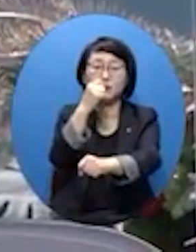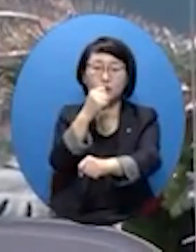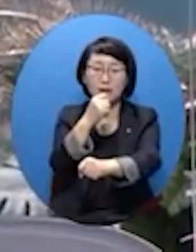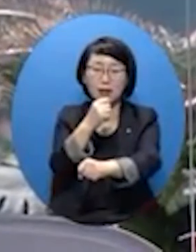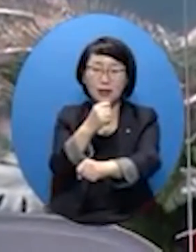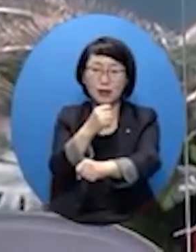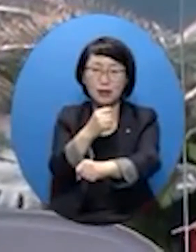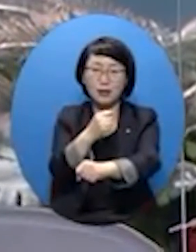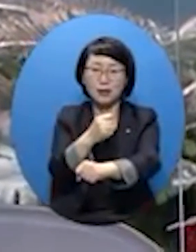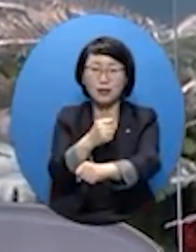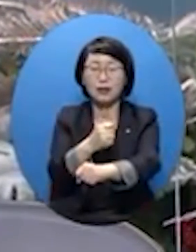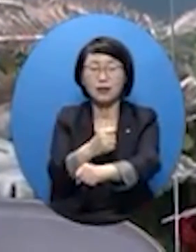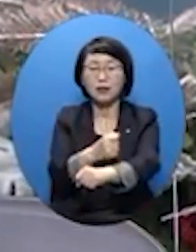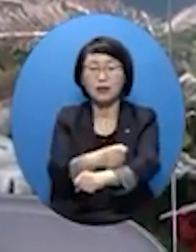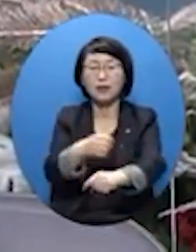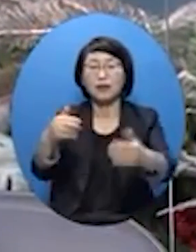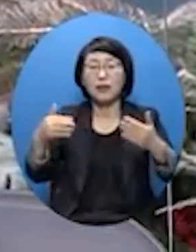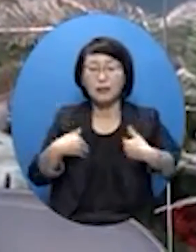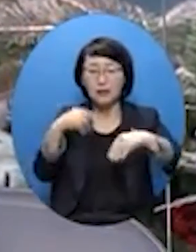충만하도다.